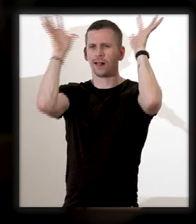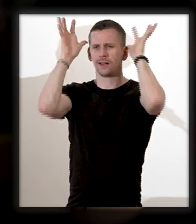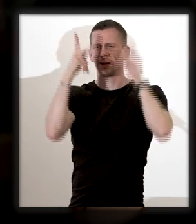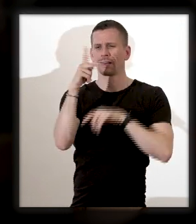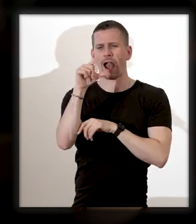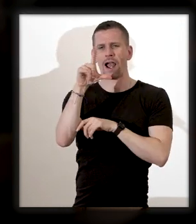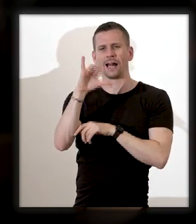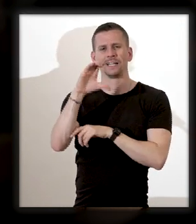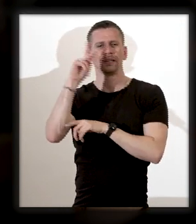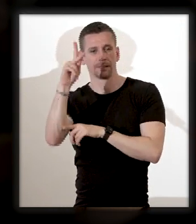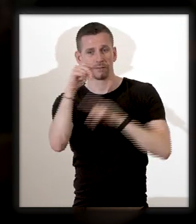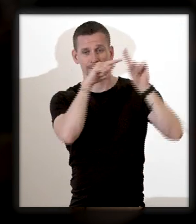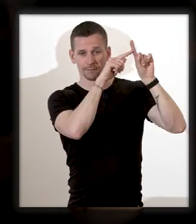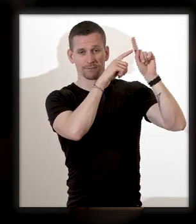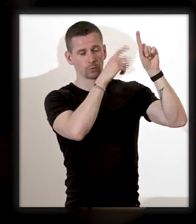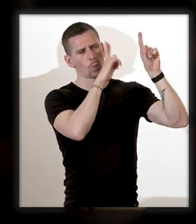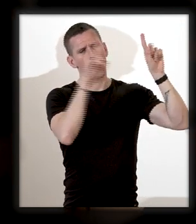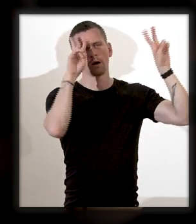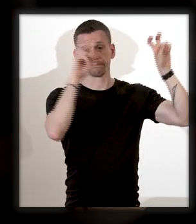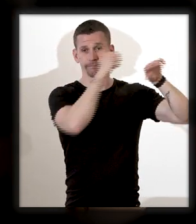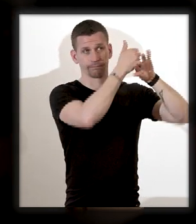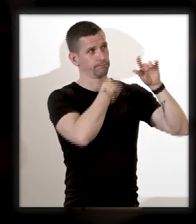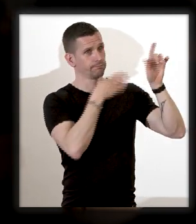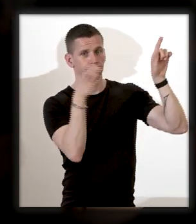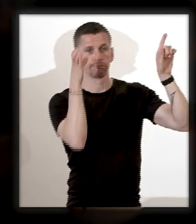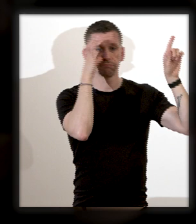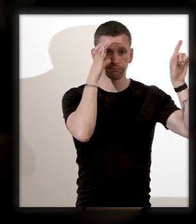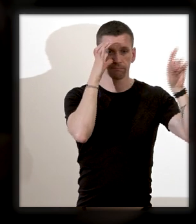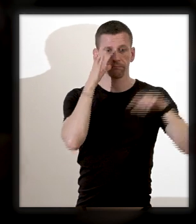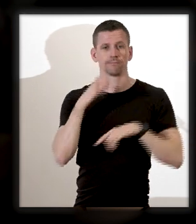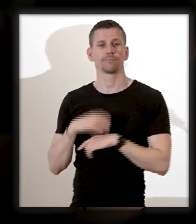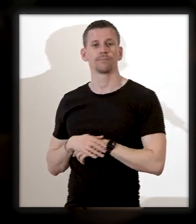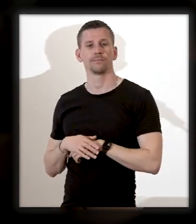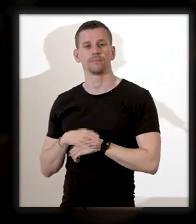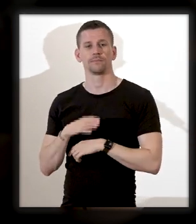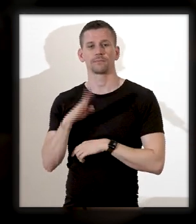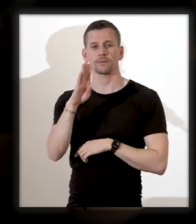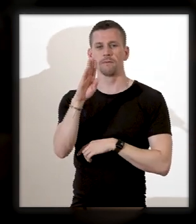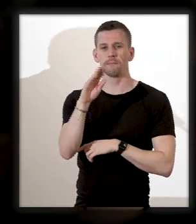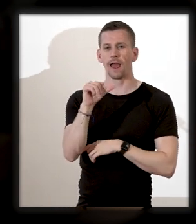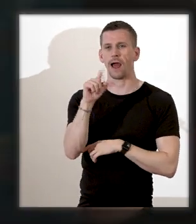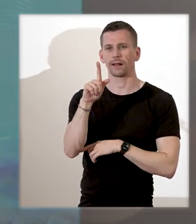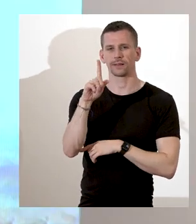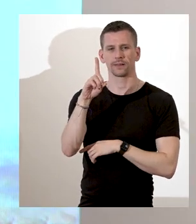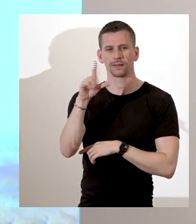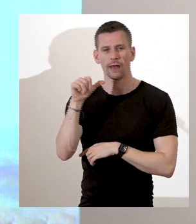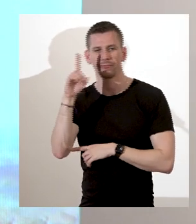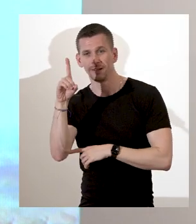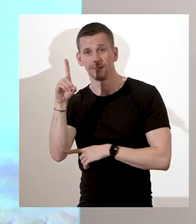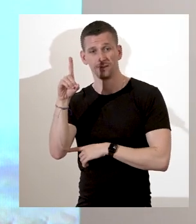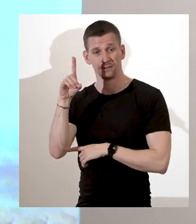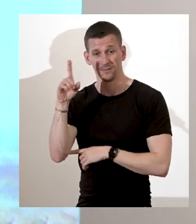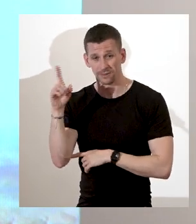Mais nous ne sommes ici plus à Bagdad, mais un millénaire plus tard, donc au XIXe siècle,